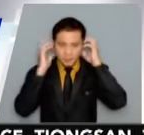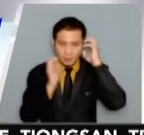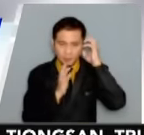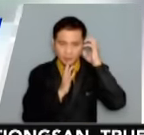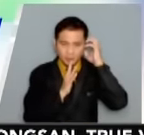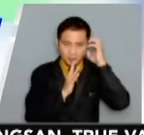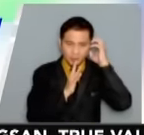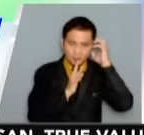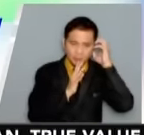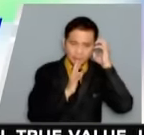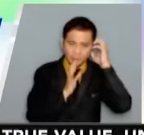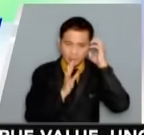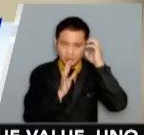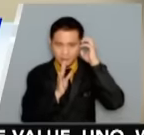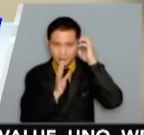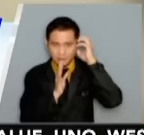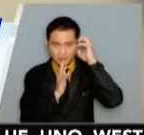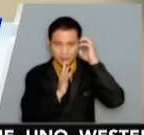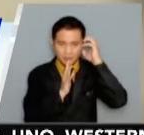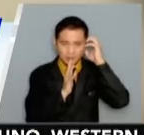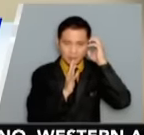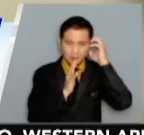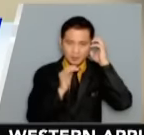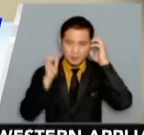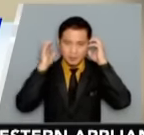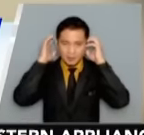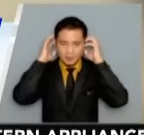Puso. Na